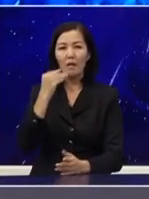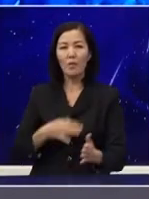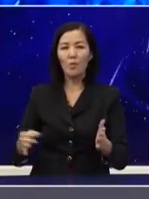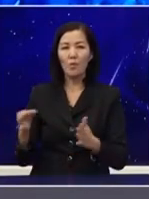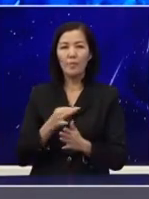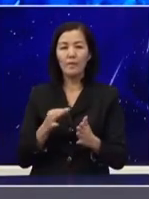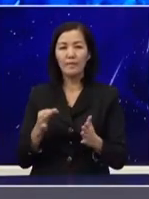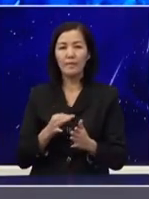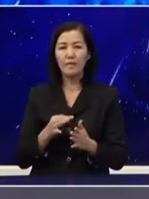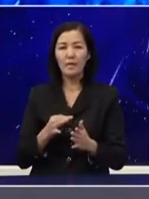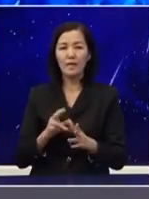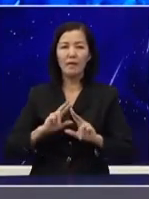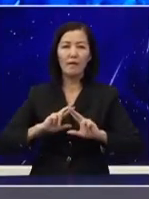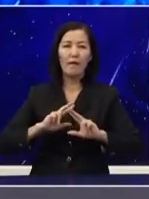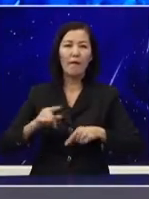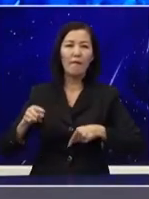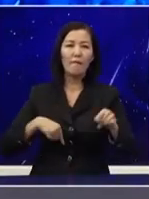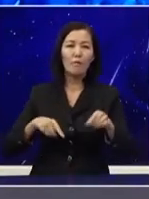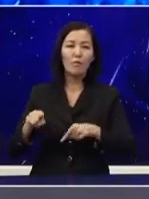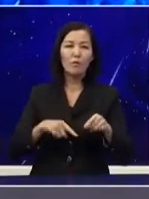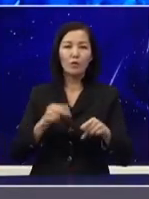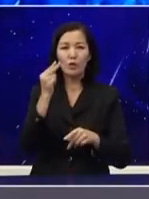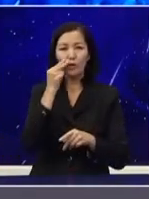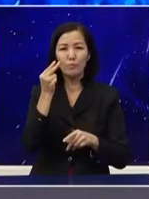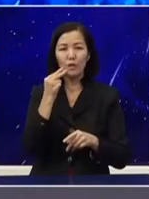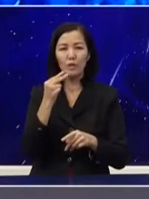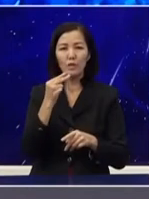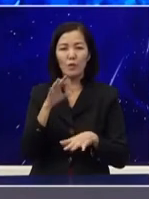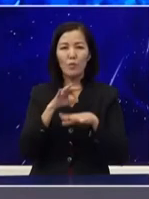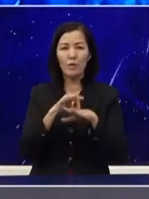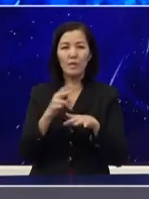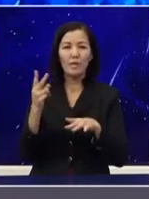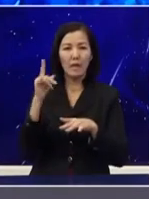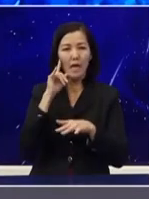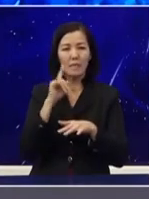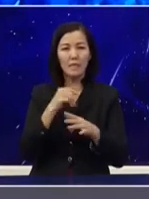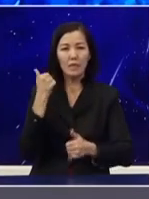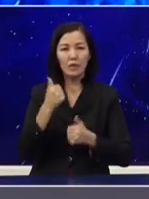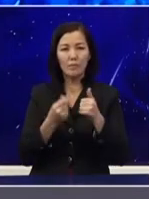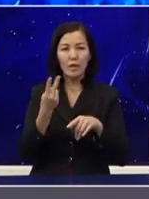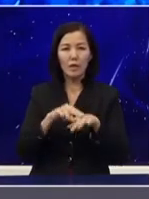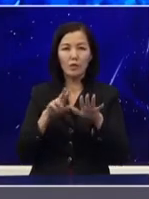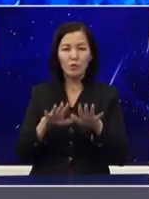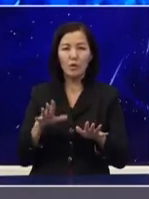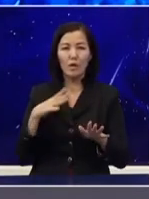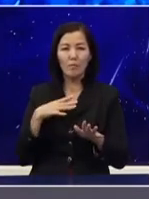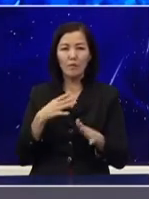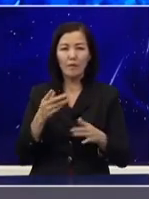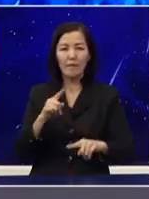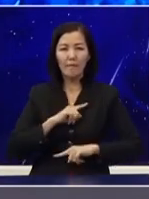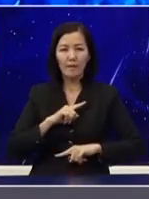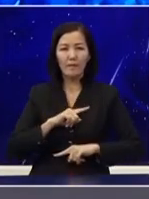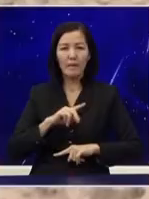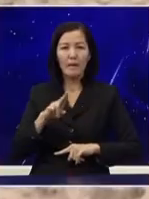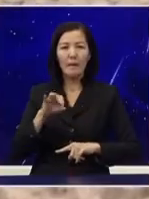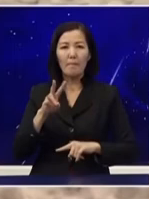Алматы облысының жағажай футболшылары Шымкентте өткен Қазақстан чемпионатында екінші орынға ие болды. Жерлестеріміз финалда Павлодардың